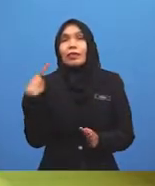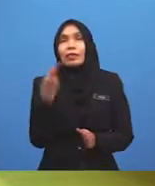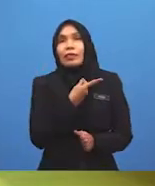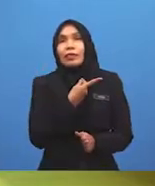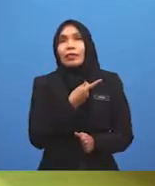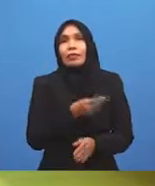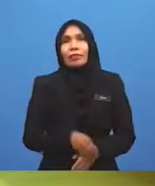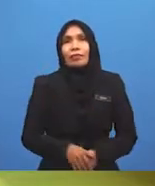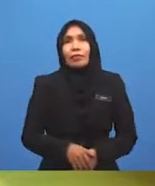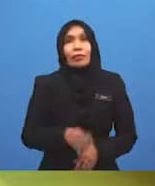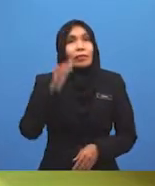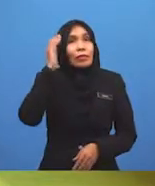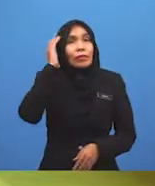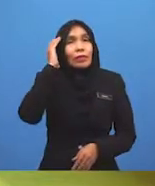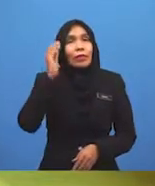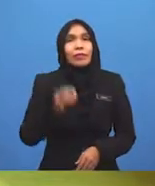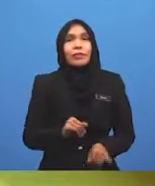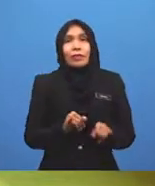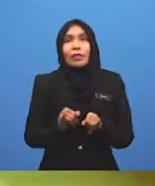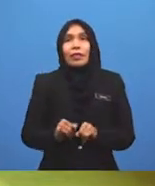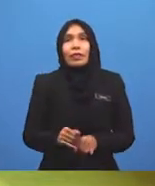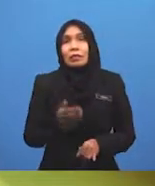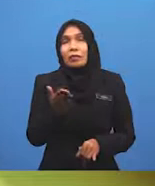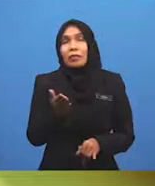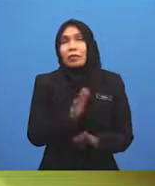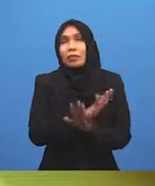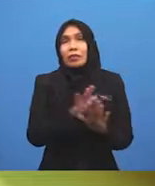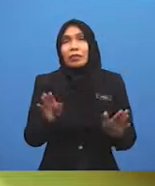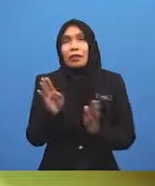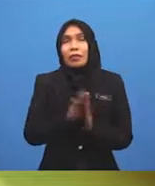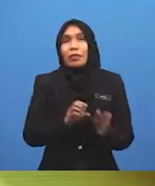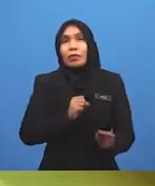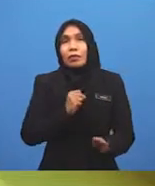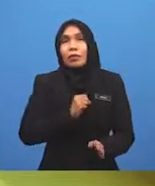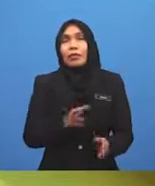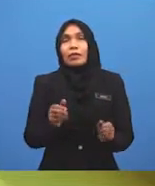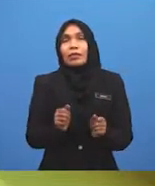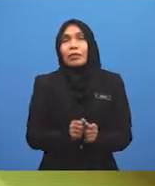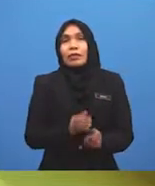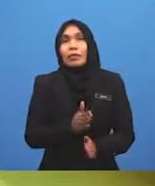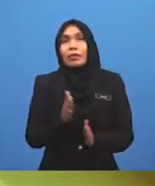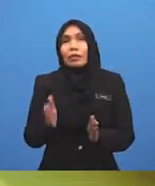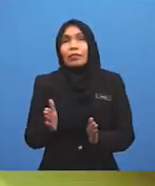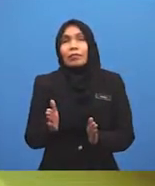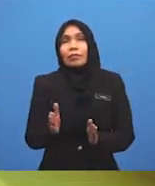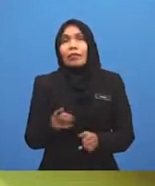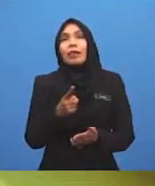berfikir. Jika kamu tidak bersopan dengan jiran sebelah kamu, apa akan terjadi?